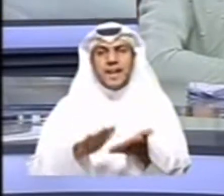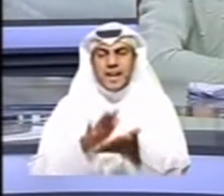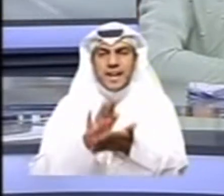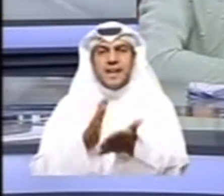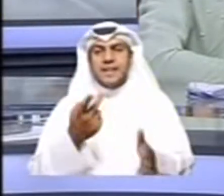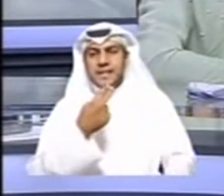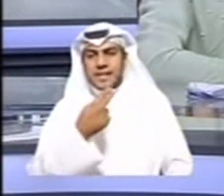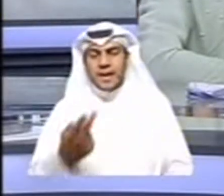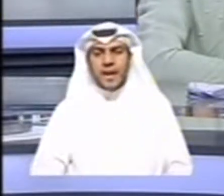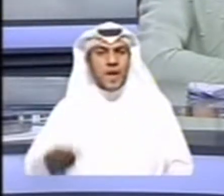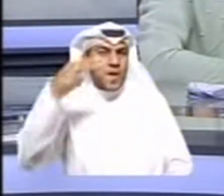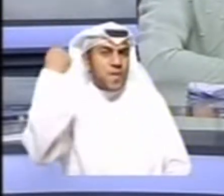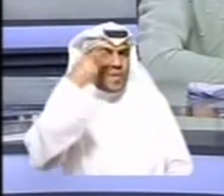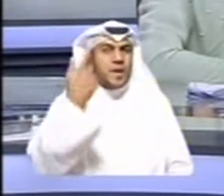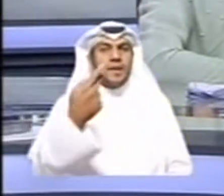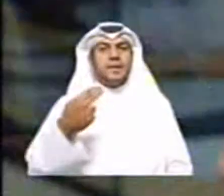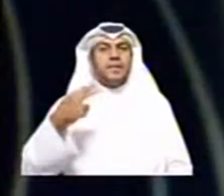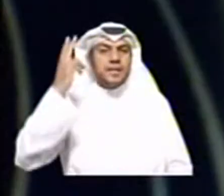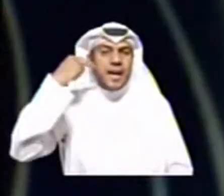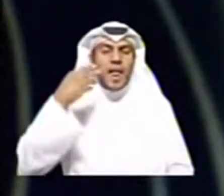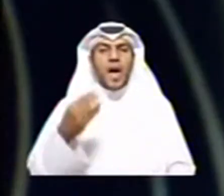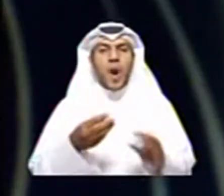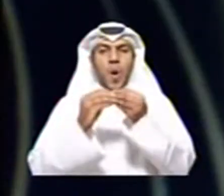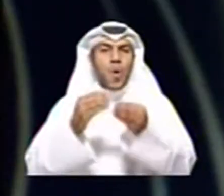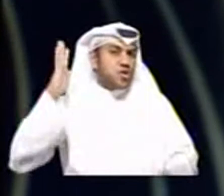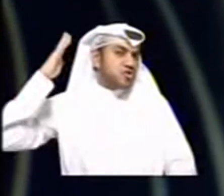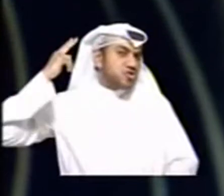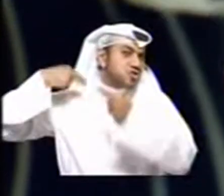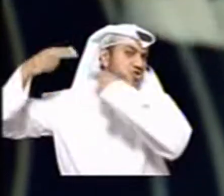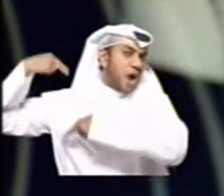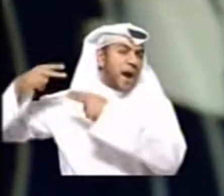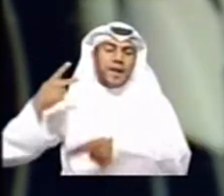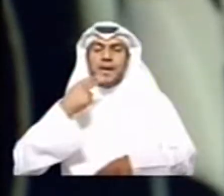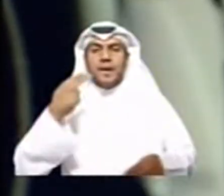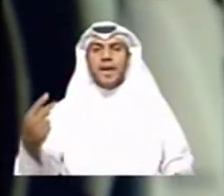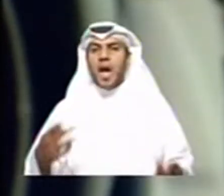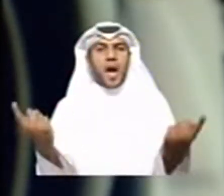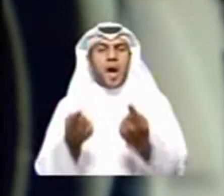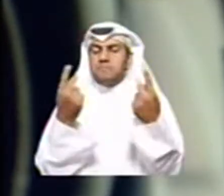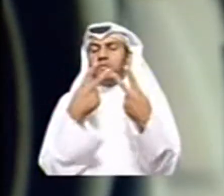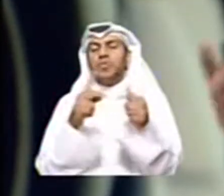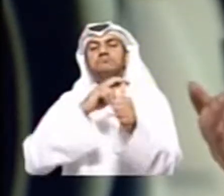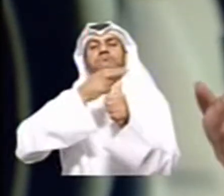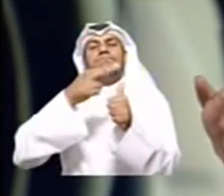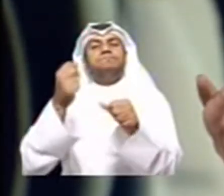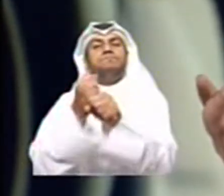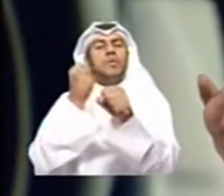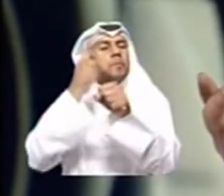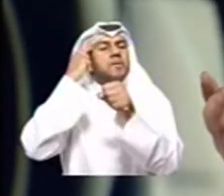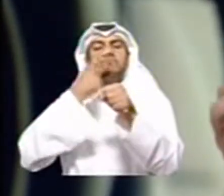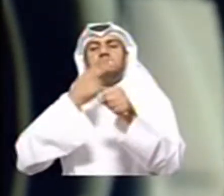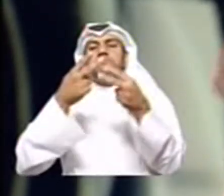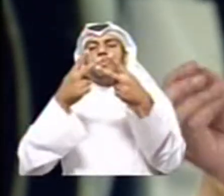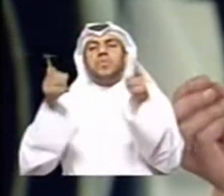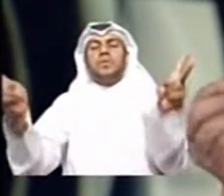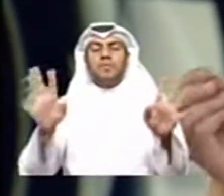فن الميك أب أو مشرف طهي. نعم، لماذا اخترت 20 فقط من هذه الحملة؟ ما هي